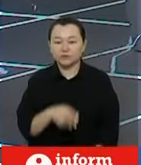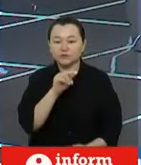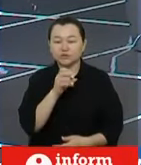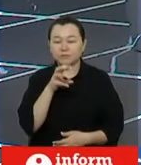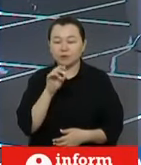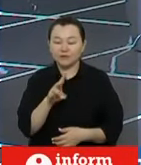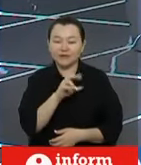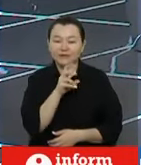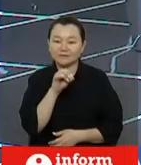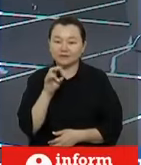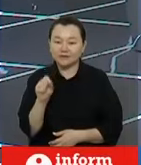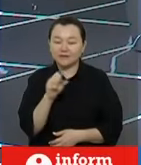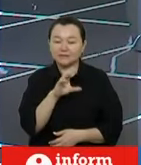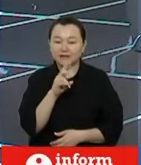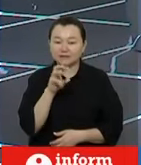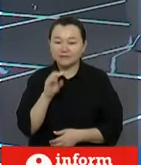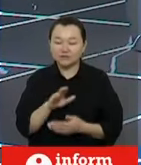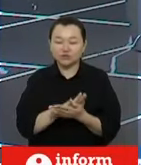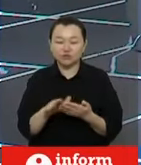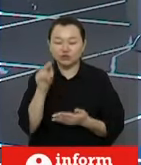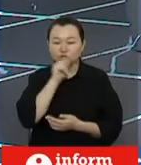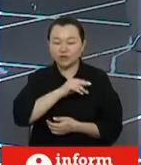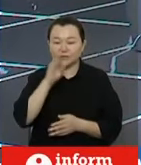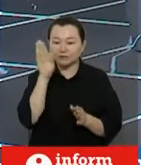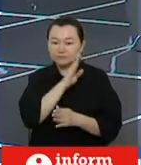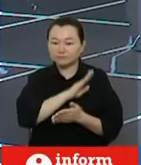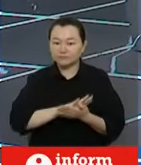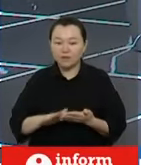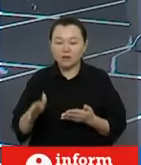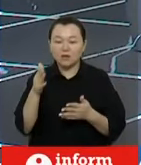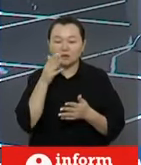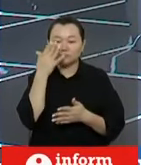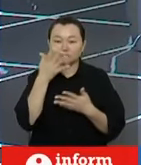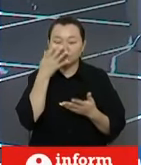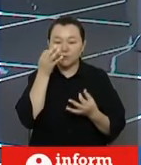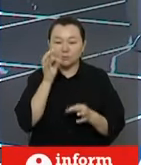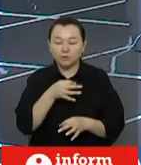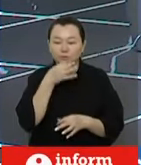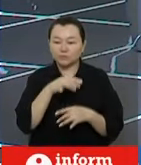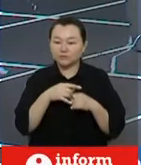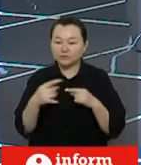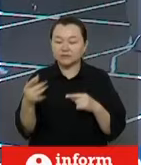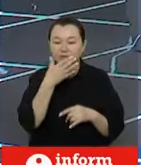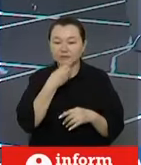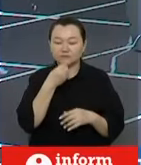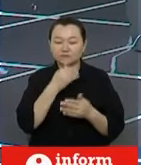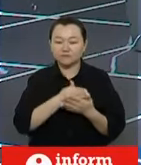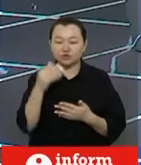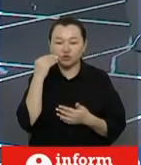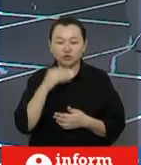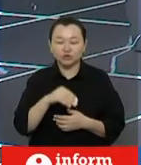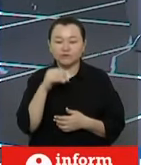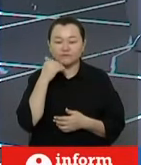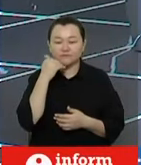Чемпион Кения Сансет – нағыз қазақи табиғи шай. Бұл әр үйді қош иіске толтырып кезгелген дастарханның сәнін келтіретін жоғары сапалы түйіршіктелген